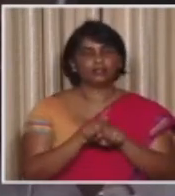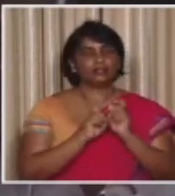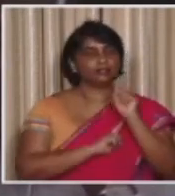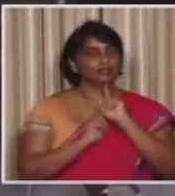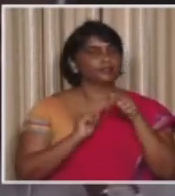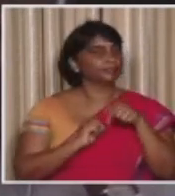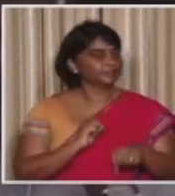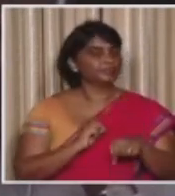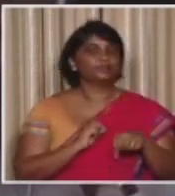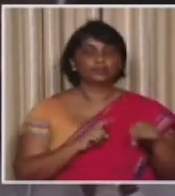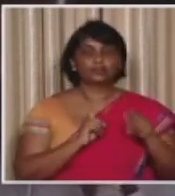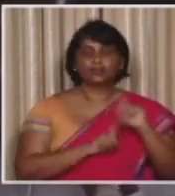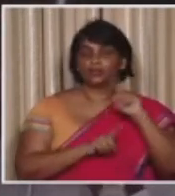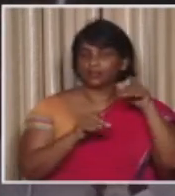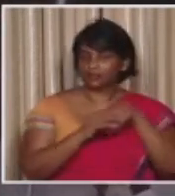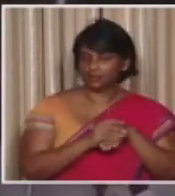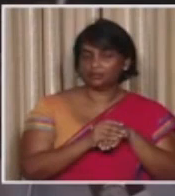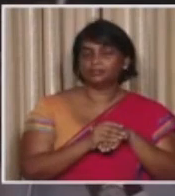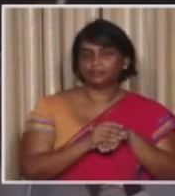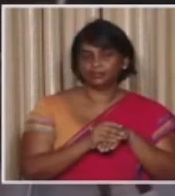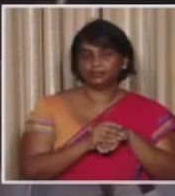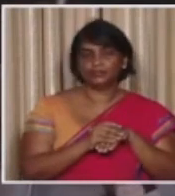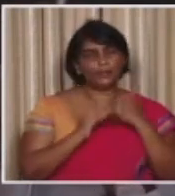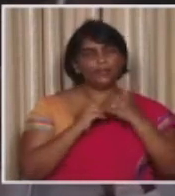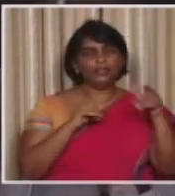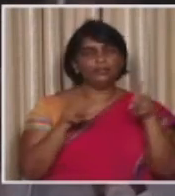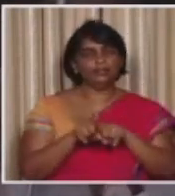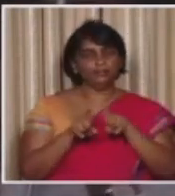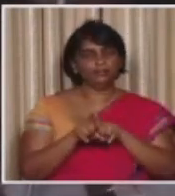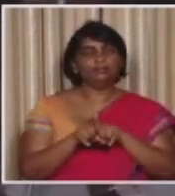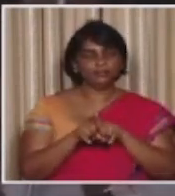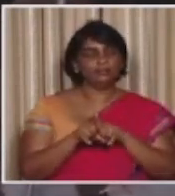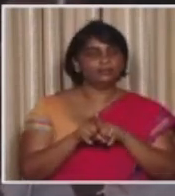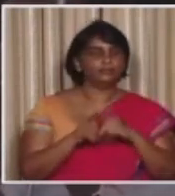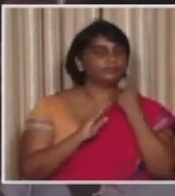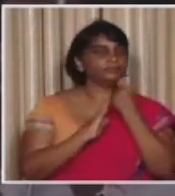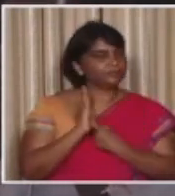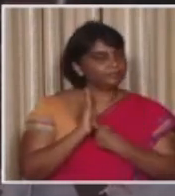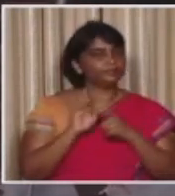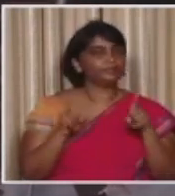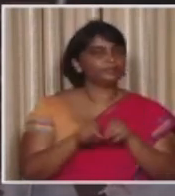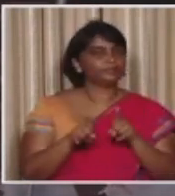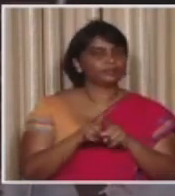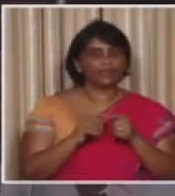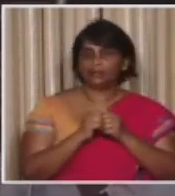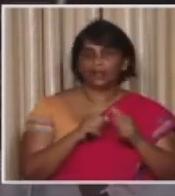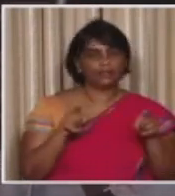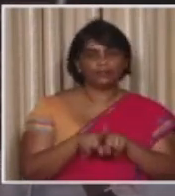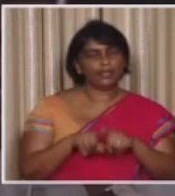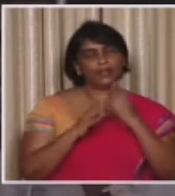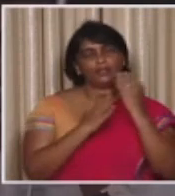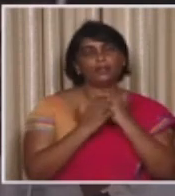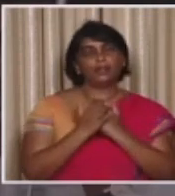ඕනේ හැබැයි අපේ පාර්ලිමේන්තුවේ තියෙන පාර්ලිමේන්තු තියෙන නීති අනුව පාර්ලිමේන්තුවට තියෙන බලය